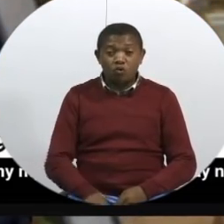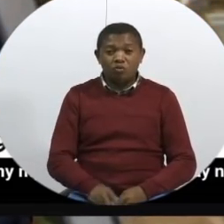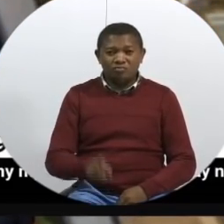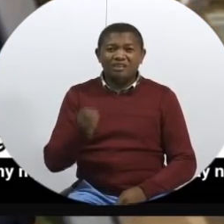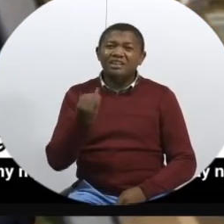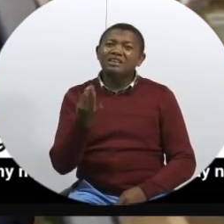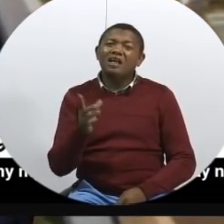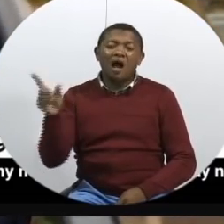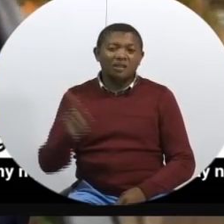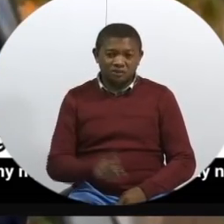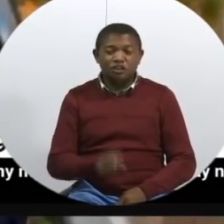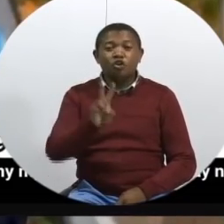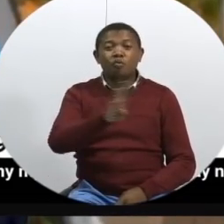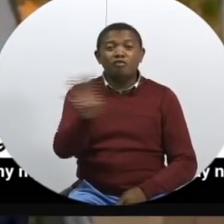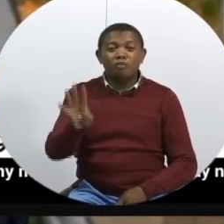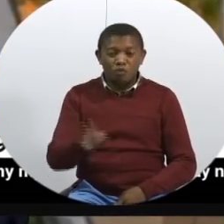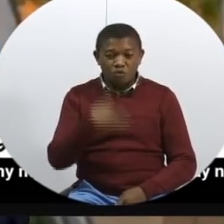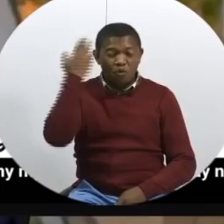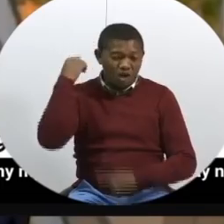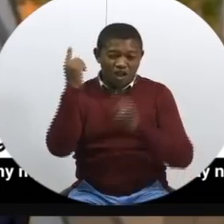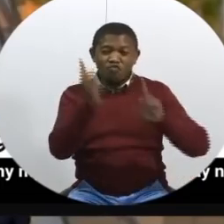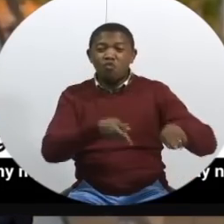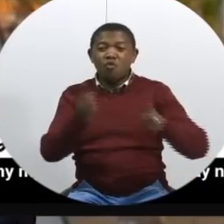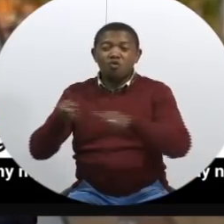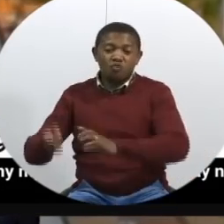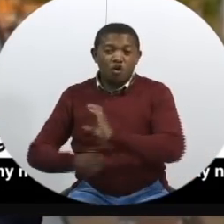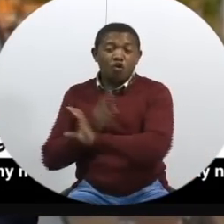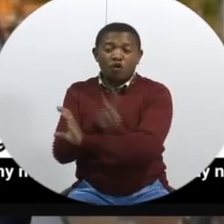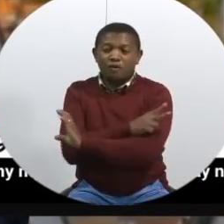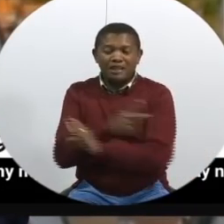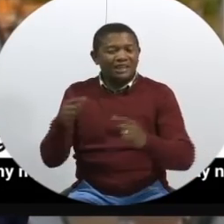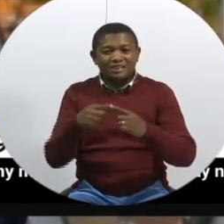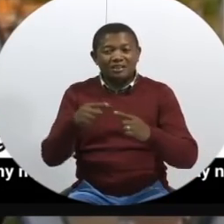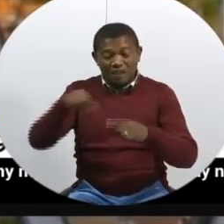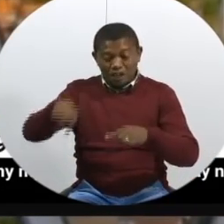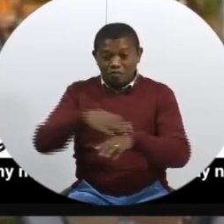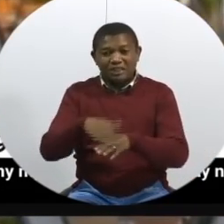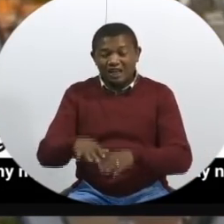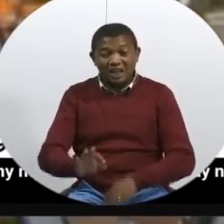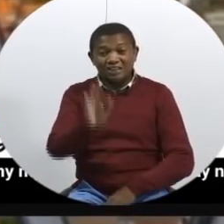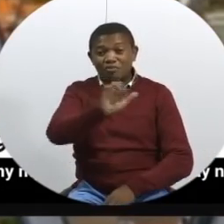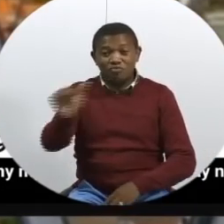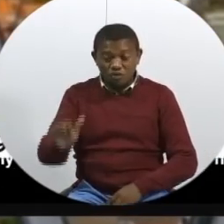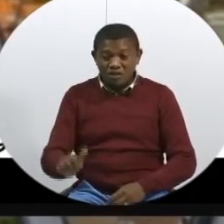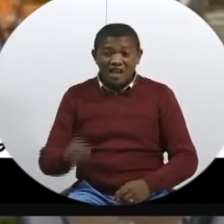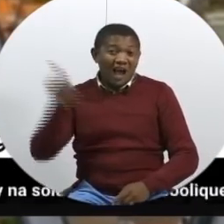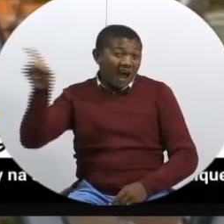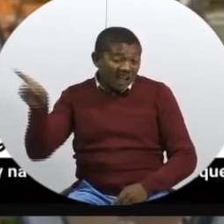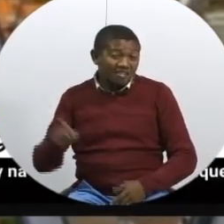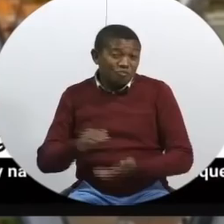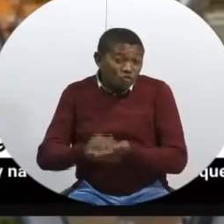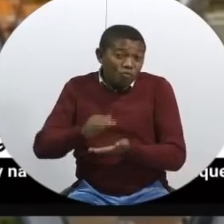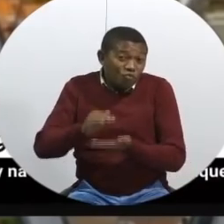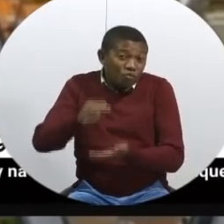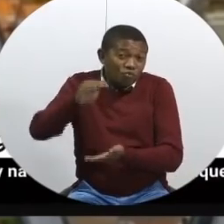ka voan'ny coronavirus ny eto amintsika 5 folo ary ny any amin'izareo mitombo isan'andro fa ny eto